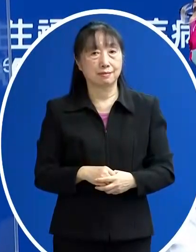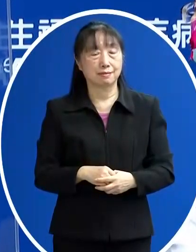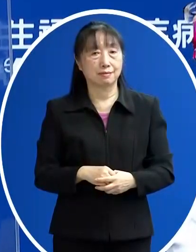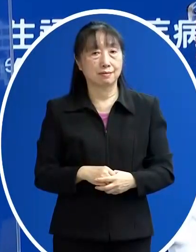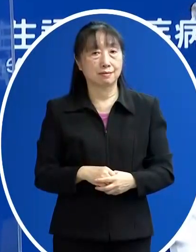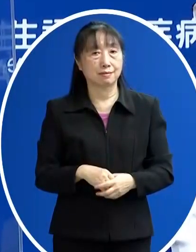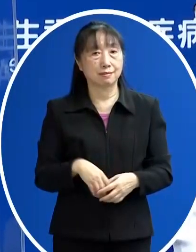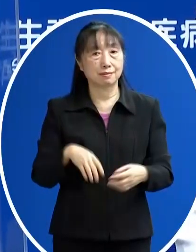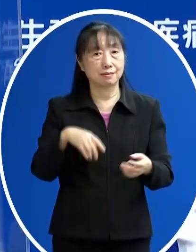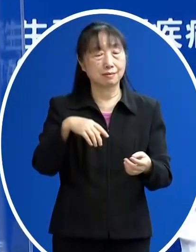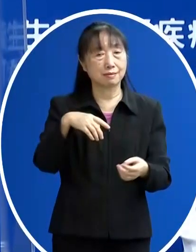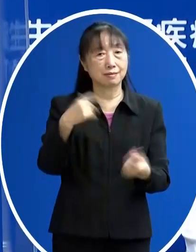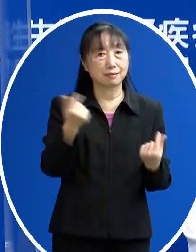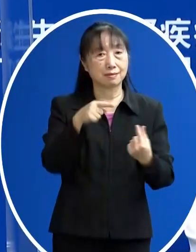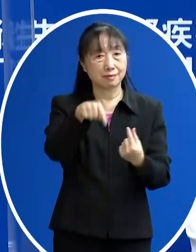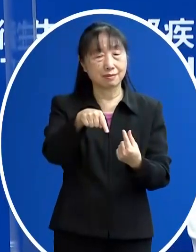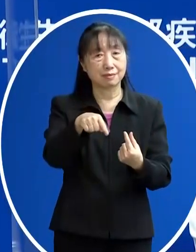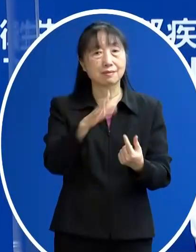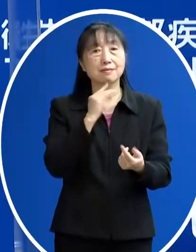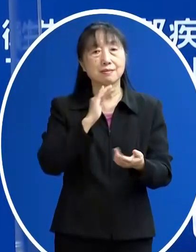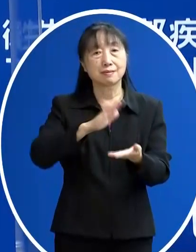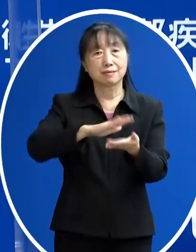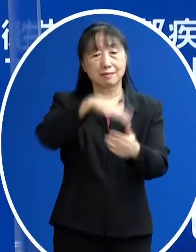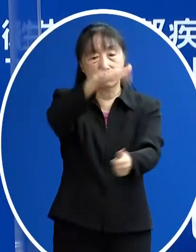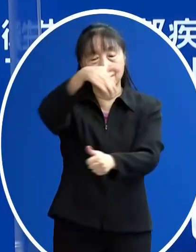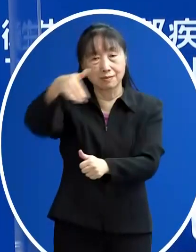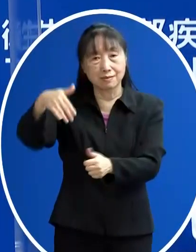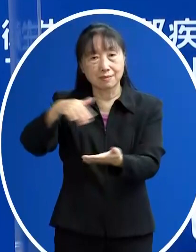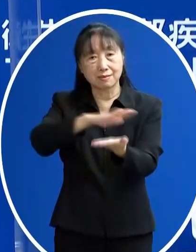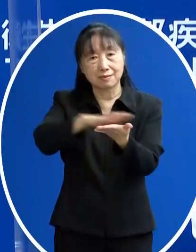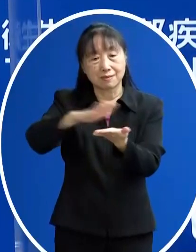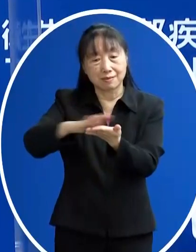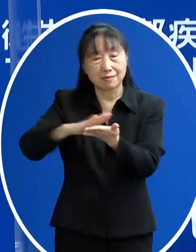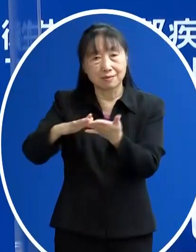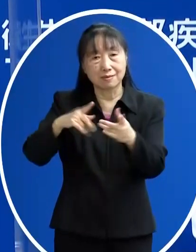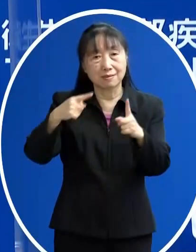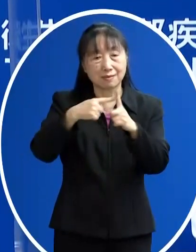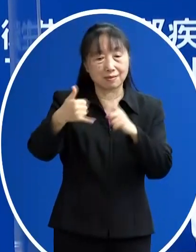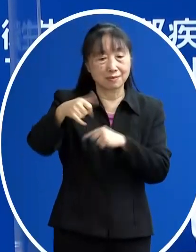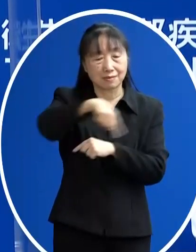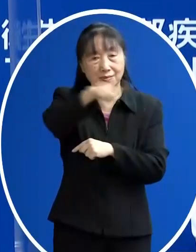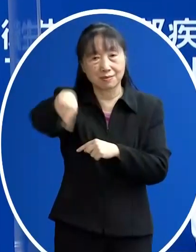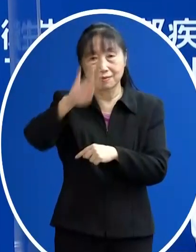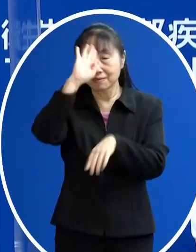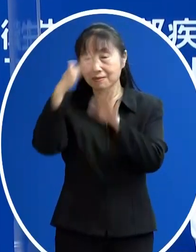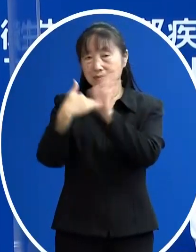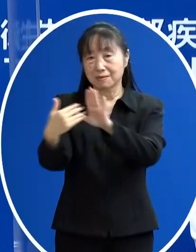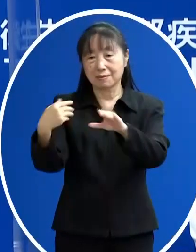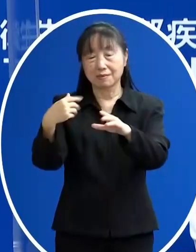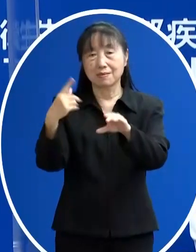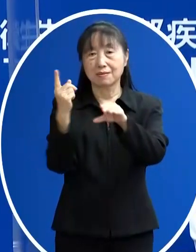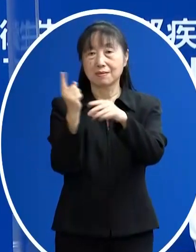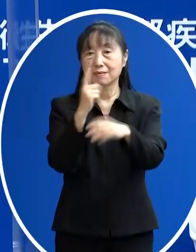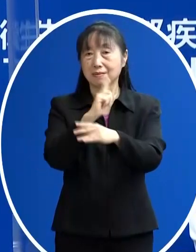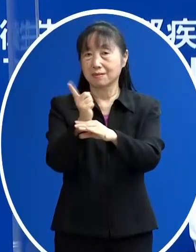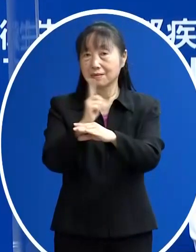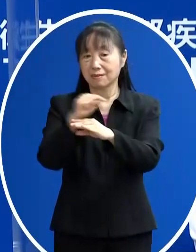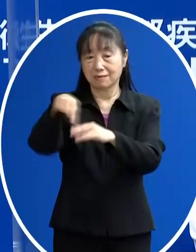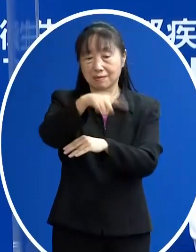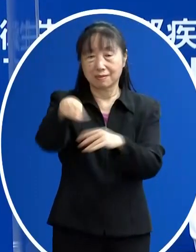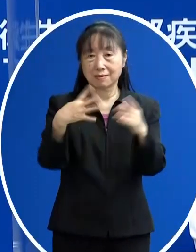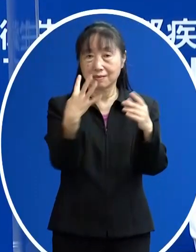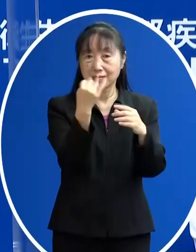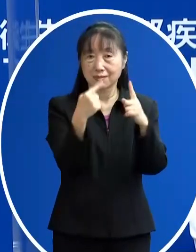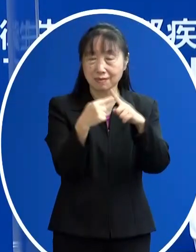二，等于是在这个清洁人员跟的防疫车计程车里面这几位。好，